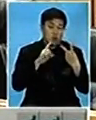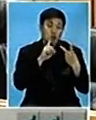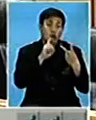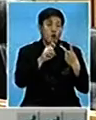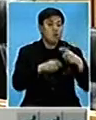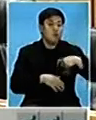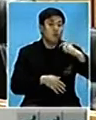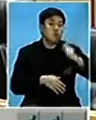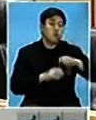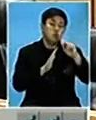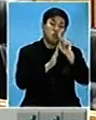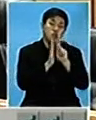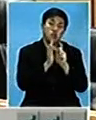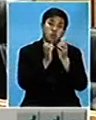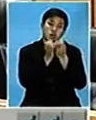างไร